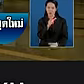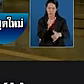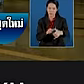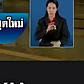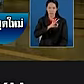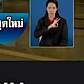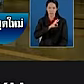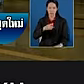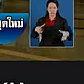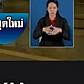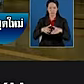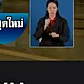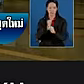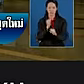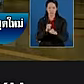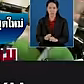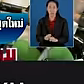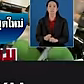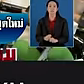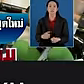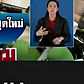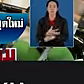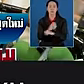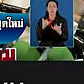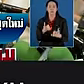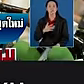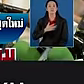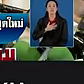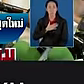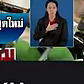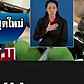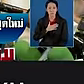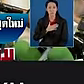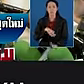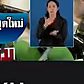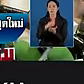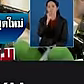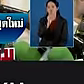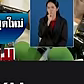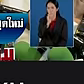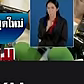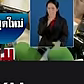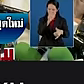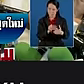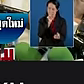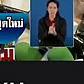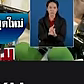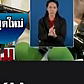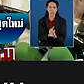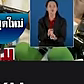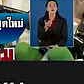ชิกพรรคที่ตั้งใจทำให้องค์ประชุมล่มครับ วันนี้เนี่ยผมจึงขอแถลงประณามพฤติกรรมที่เกิดขึ้น